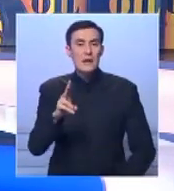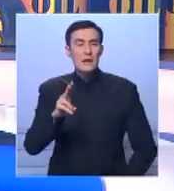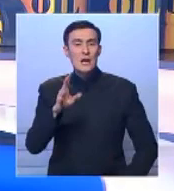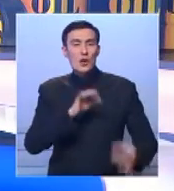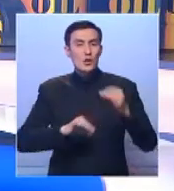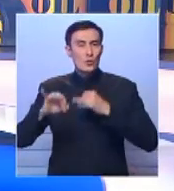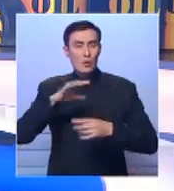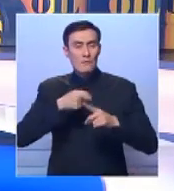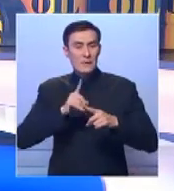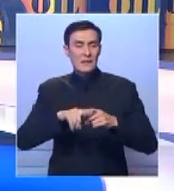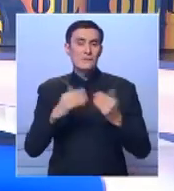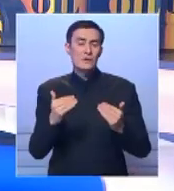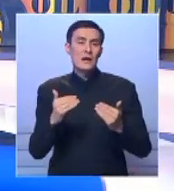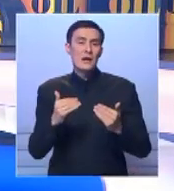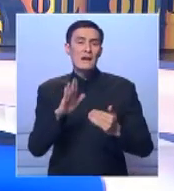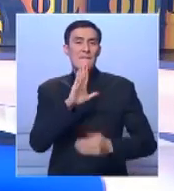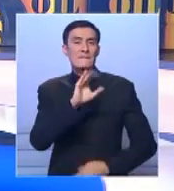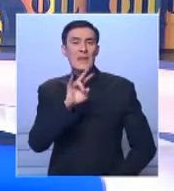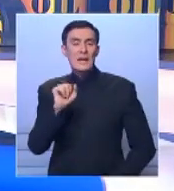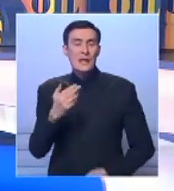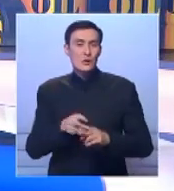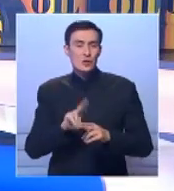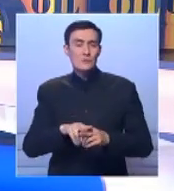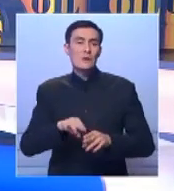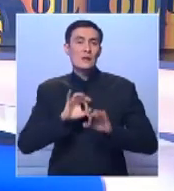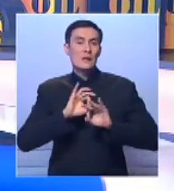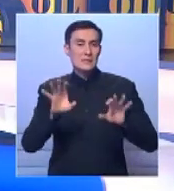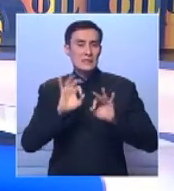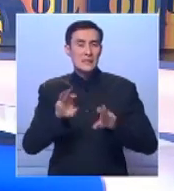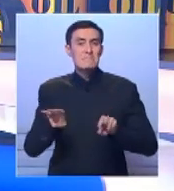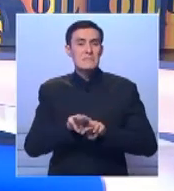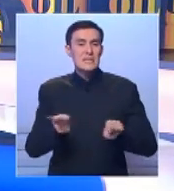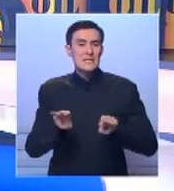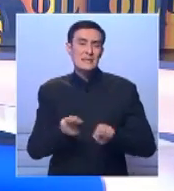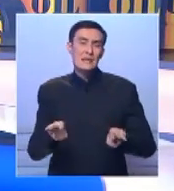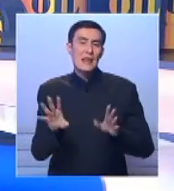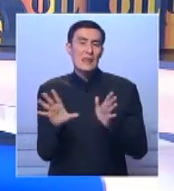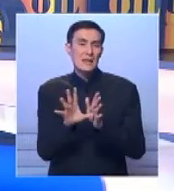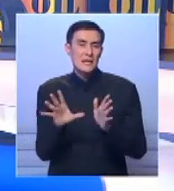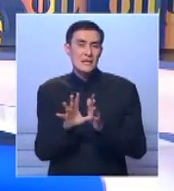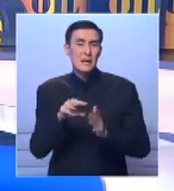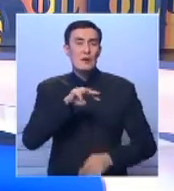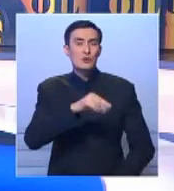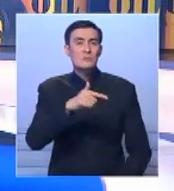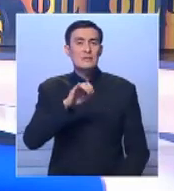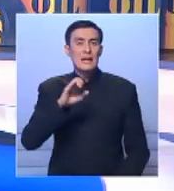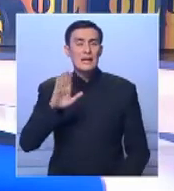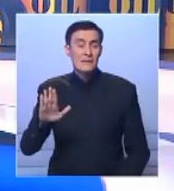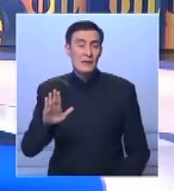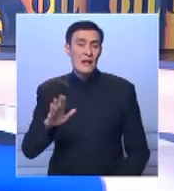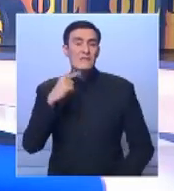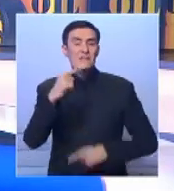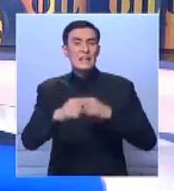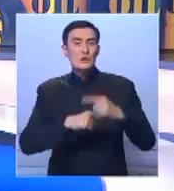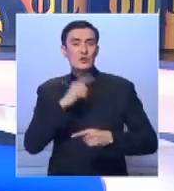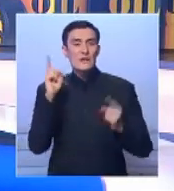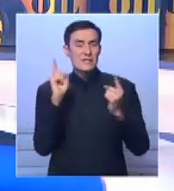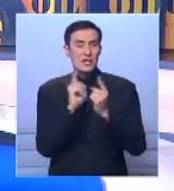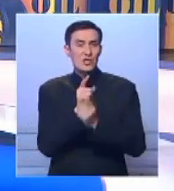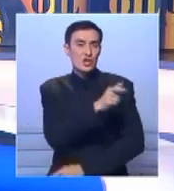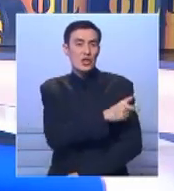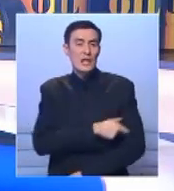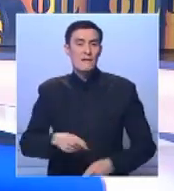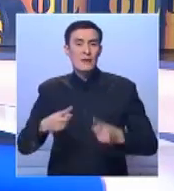диалога, который прошел в эти выходные в Вене, нашему телеканалу рассказал вице-министр энергетики Макзум Мирзагалиев. Следующая встреча